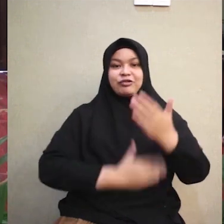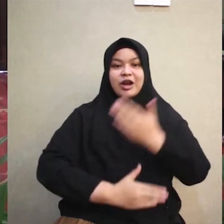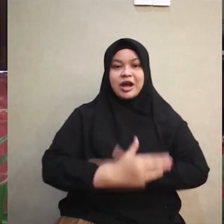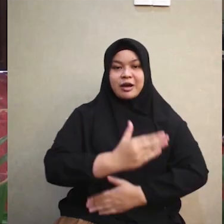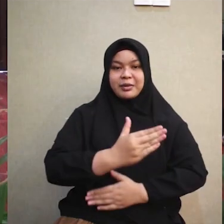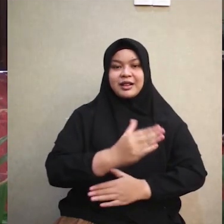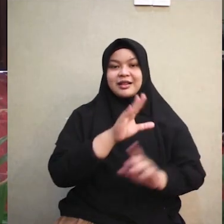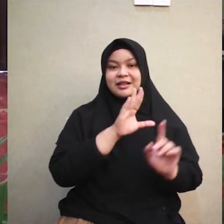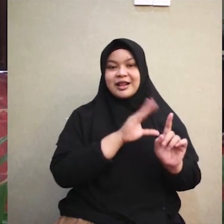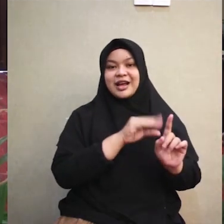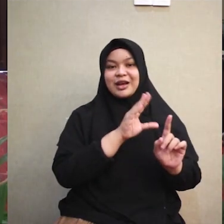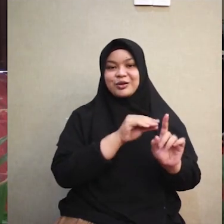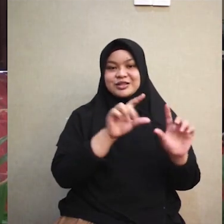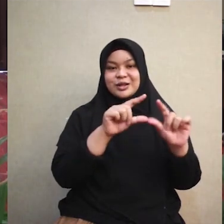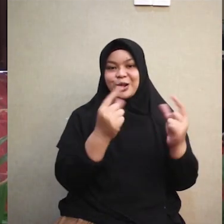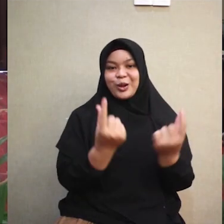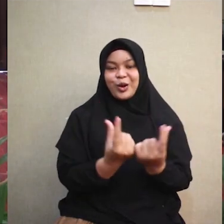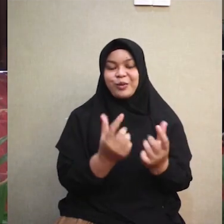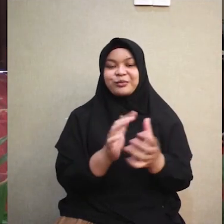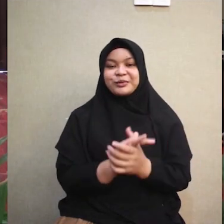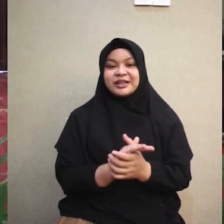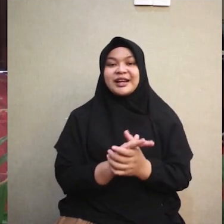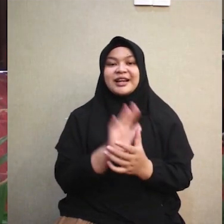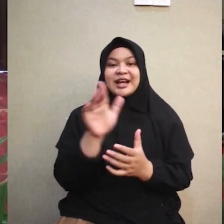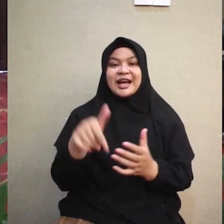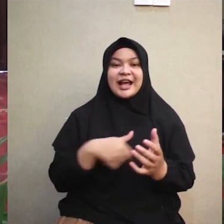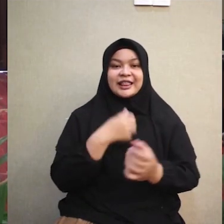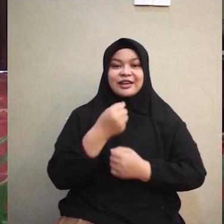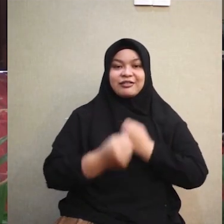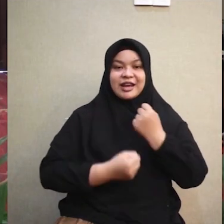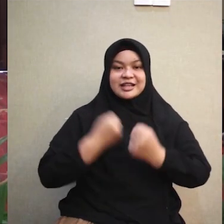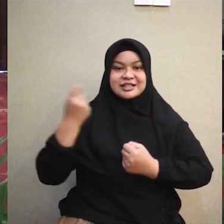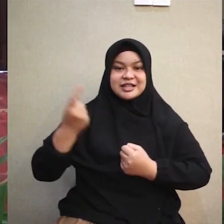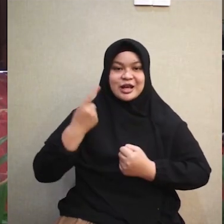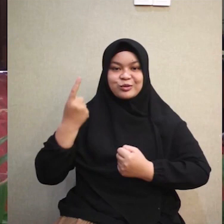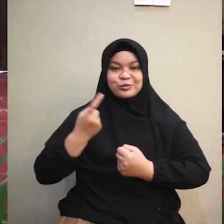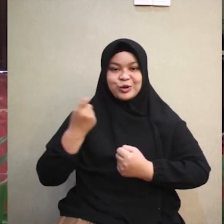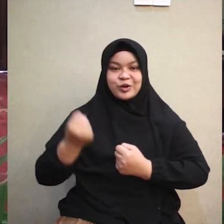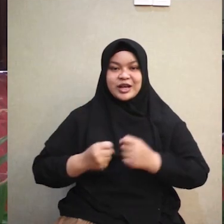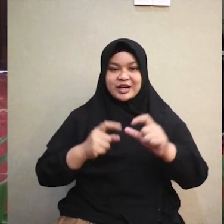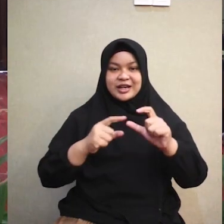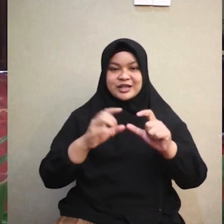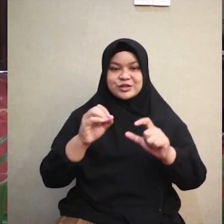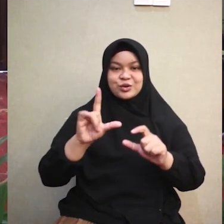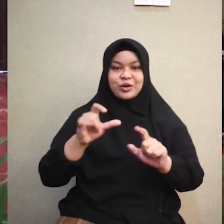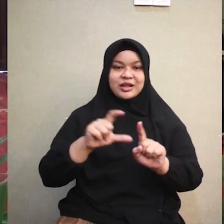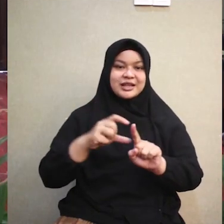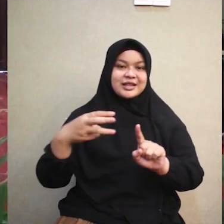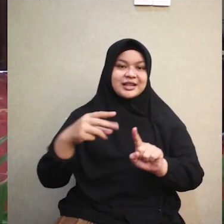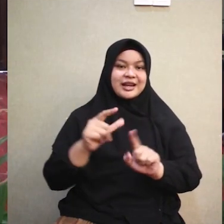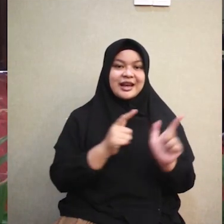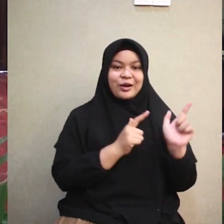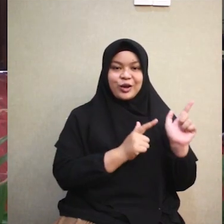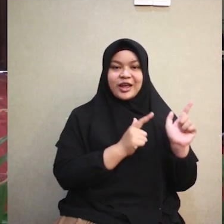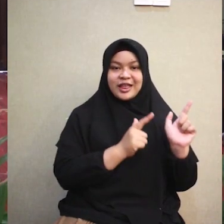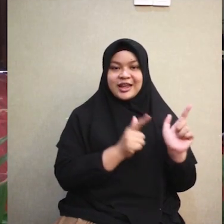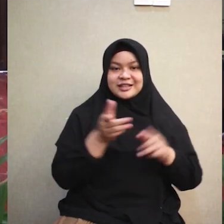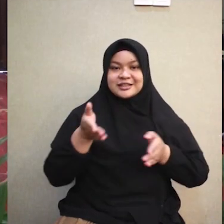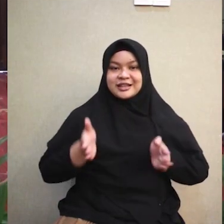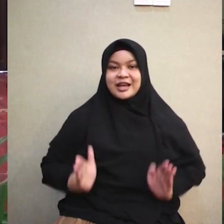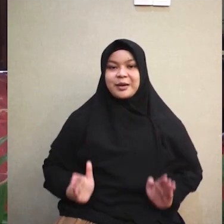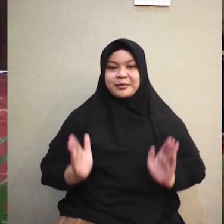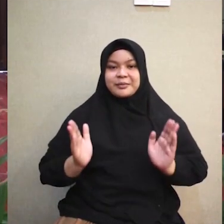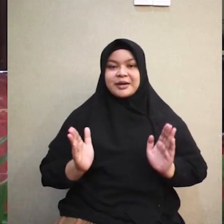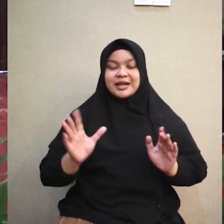aktivitas yang senantiasa diselenggarakan oleh Solider Sigap hari ini bekerjasama dengan formasi